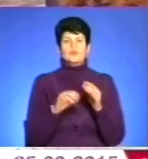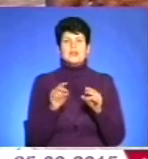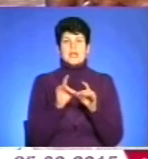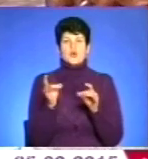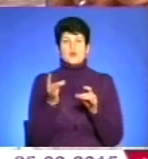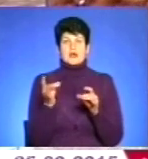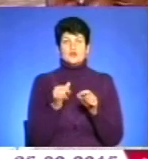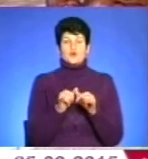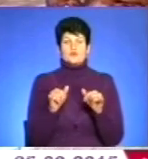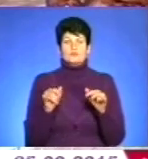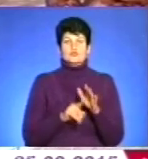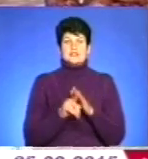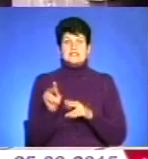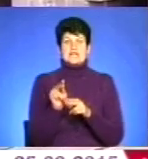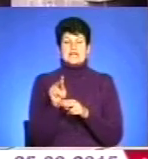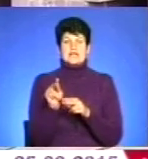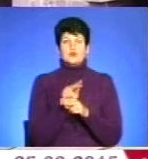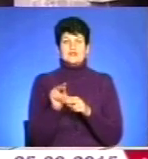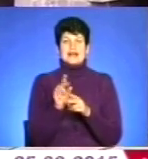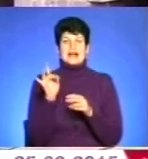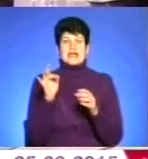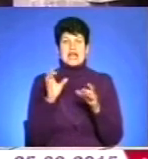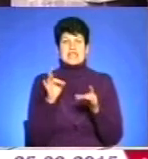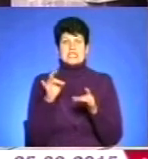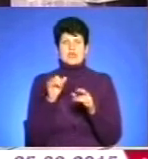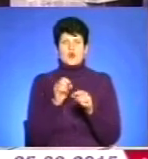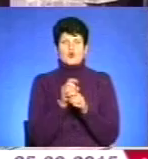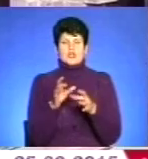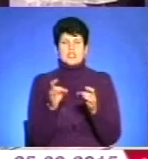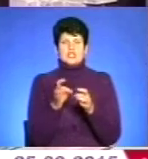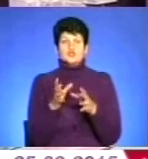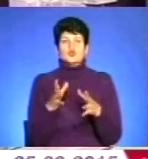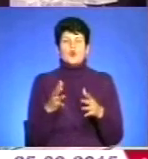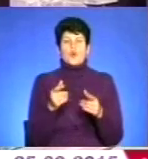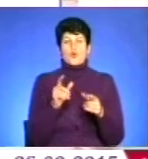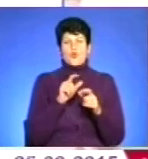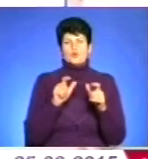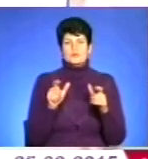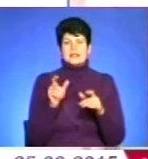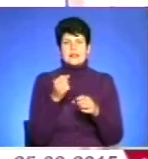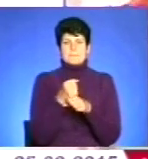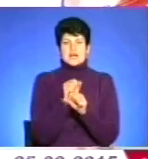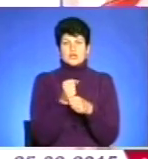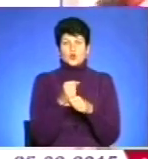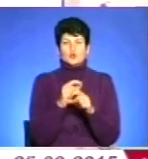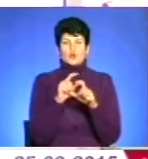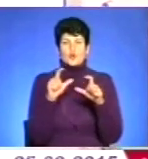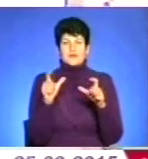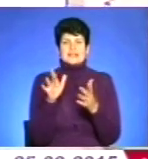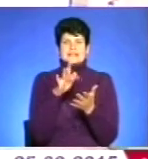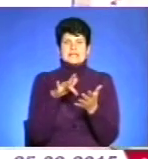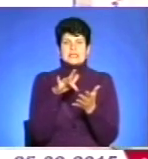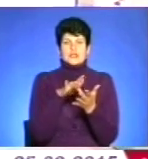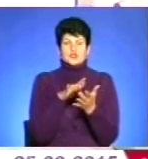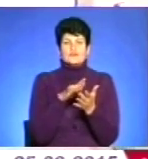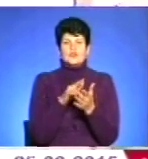розвитку почалася реконструкція радіологічного корпусу з надбудовою під розміщення лабораторного комплексу та